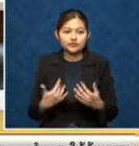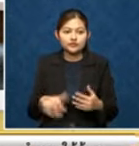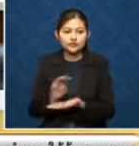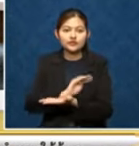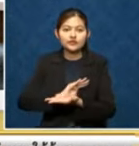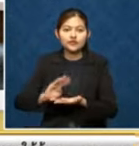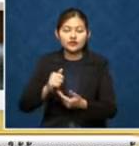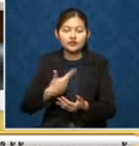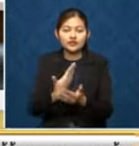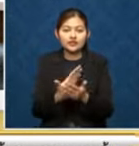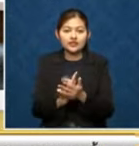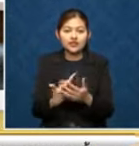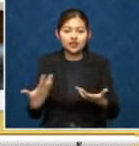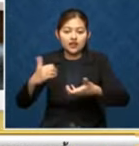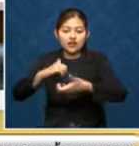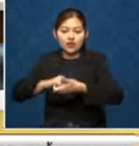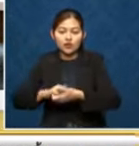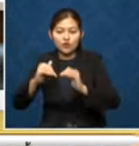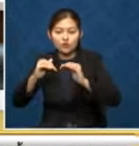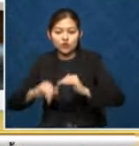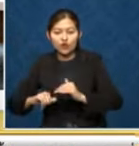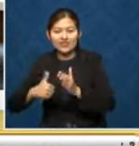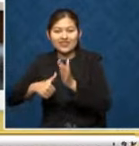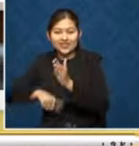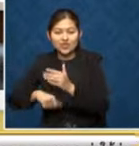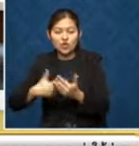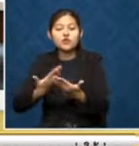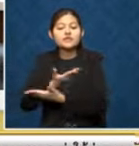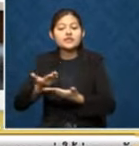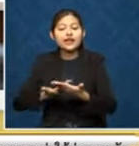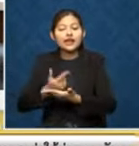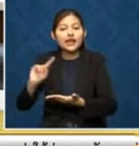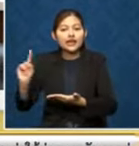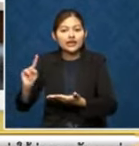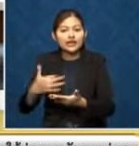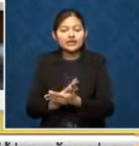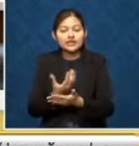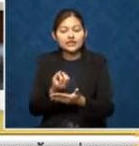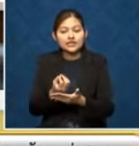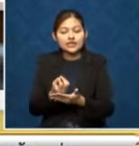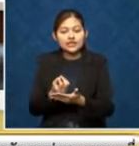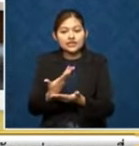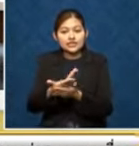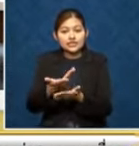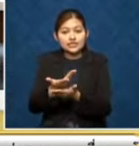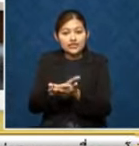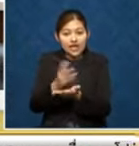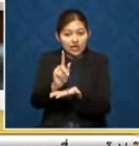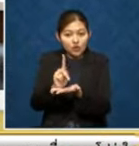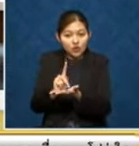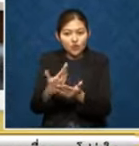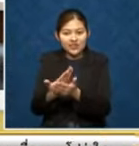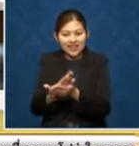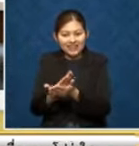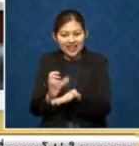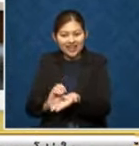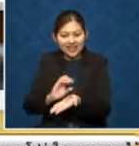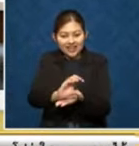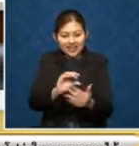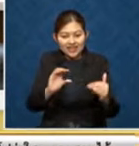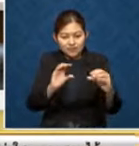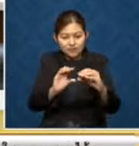เงินควรมีส่วนร่วมในการลดหนี้ครัวเรือนโดยพิจารณาเงื่อนไขการให้สินเชื่อที่รัดกุมเหมาะสมกับสถานะของผู้กู้